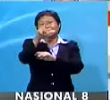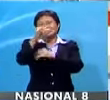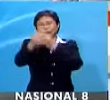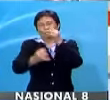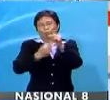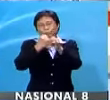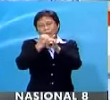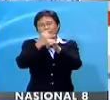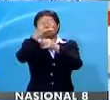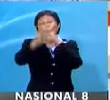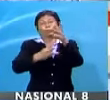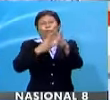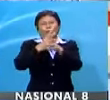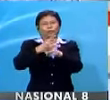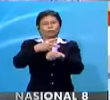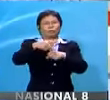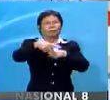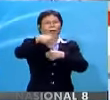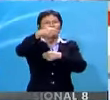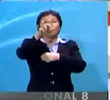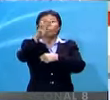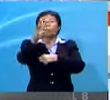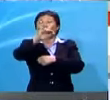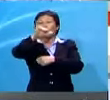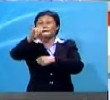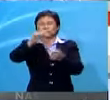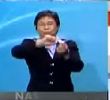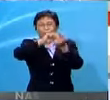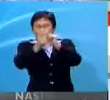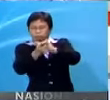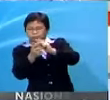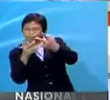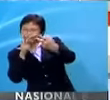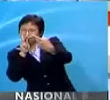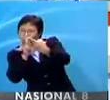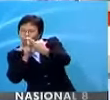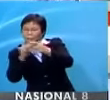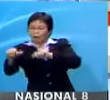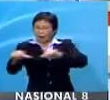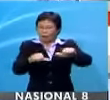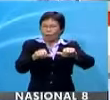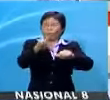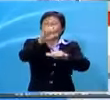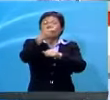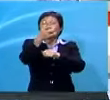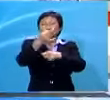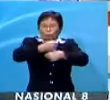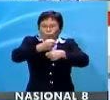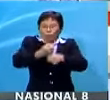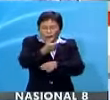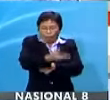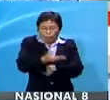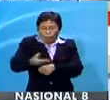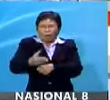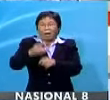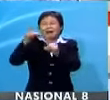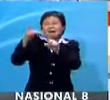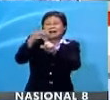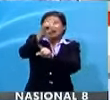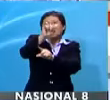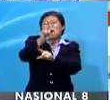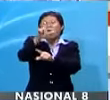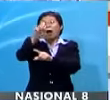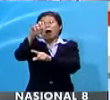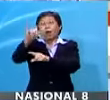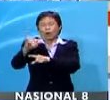dunia perwaja holdings berhad akan mengubah suai dan mengaktifkan semula Loji pembuatan produk berkaitan keluli Aloi di